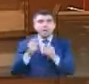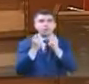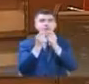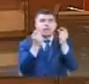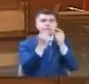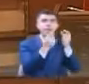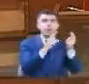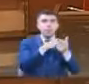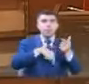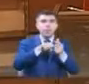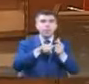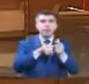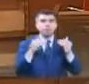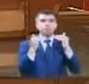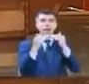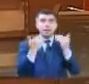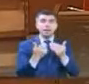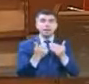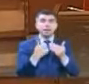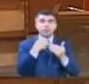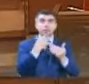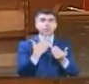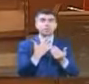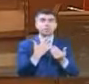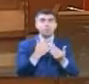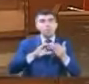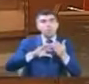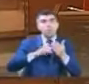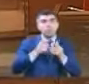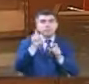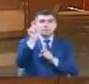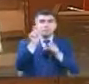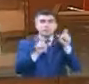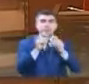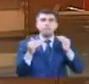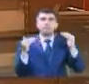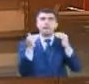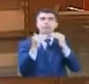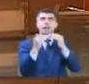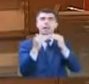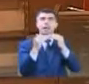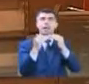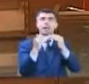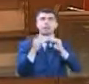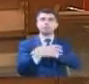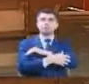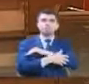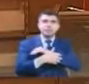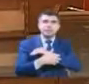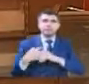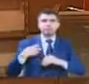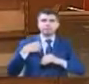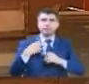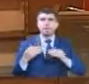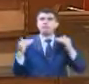مستوى المدبرين المفوضين تيديروا المواطن بجميع الفئات ديالو. الآن التعريفة الانتقائية تتخلي المواطن